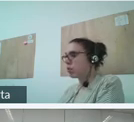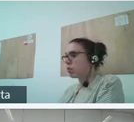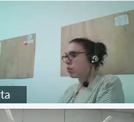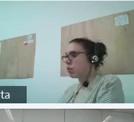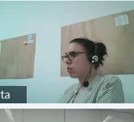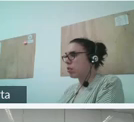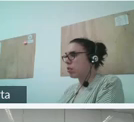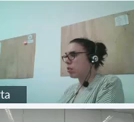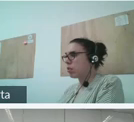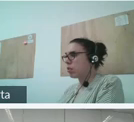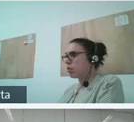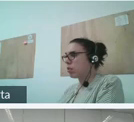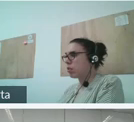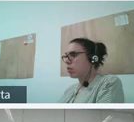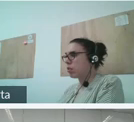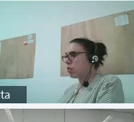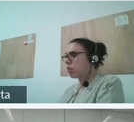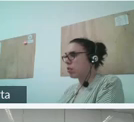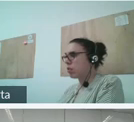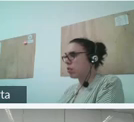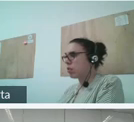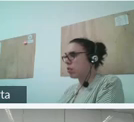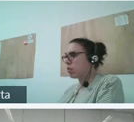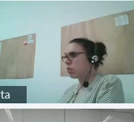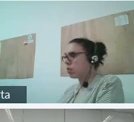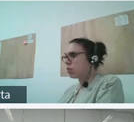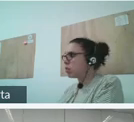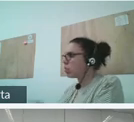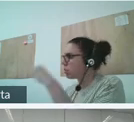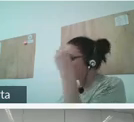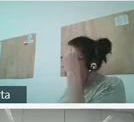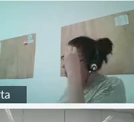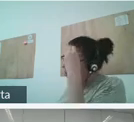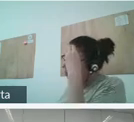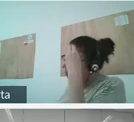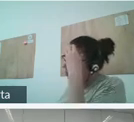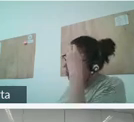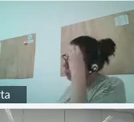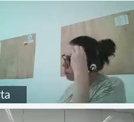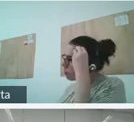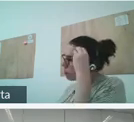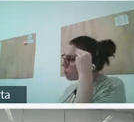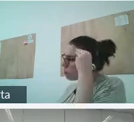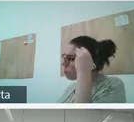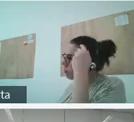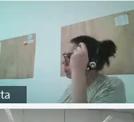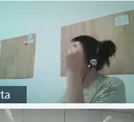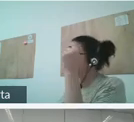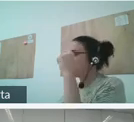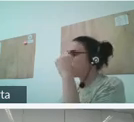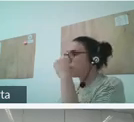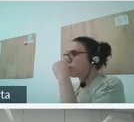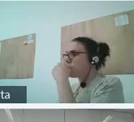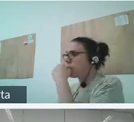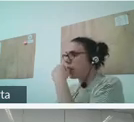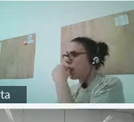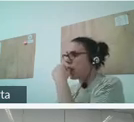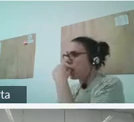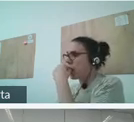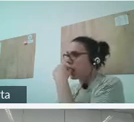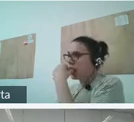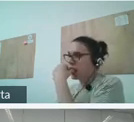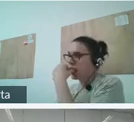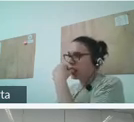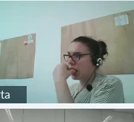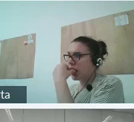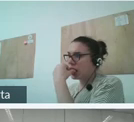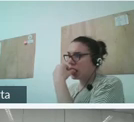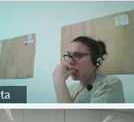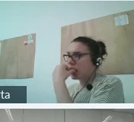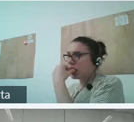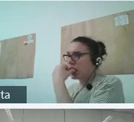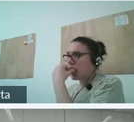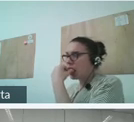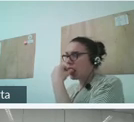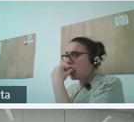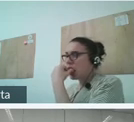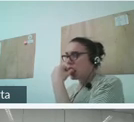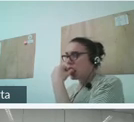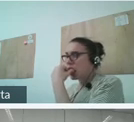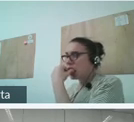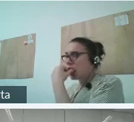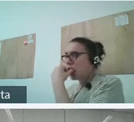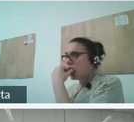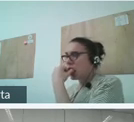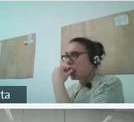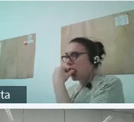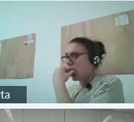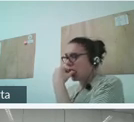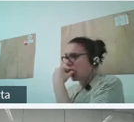abbiamo il software, ad esempio le API che servono per l'accesso ai dataset, che è tutelato, ed è una scelta molto dibattuta, non c'è il